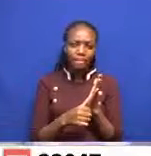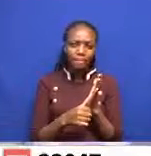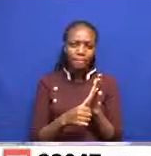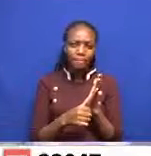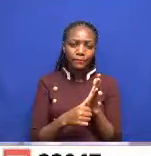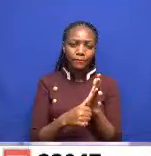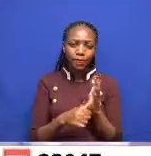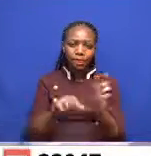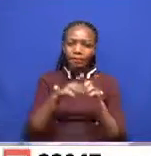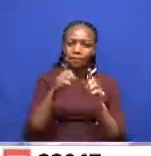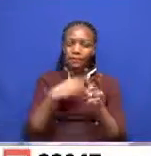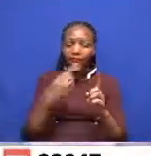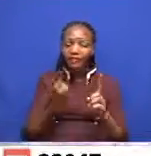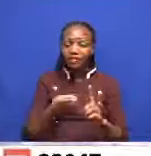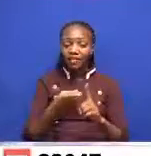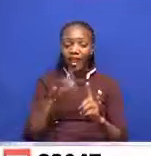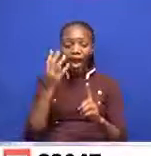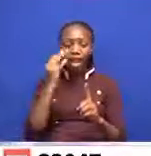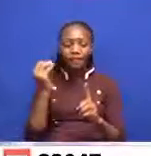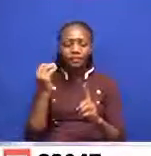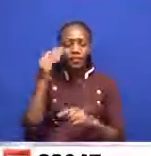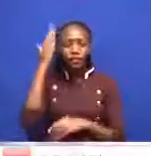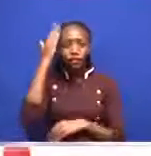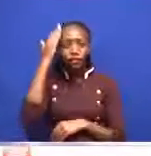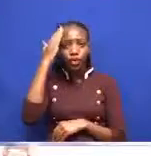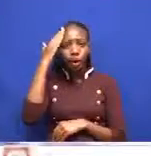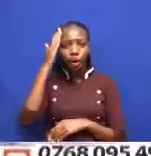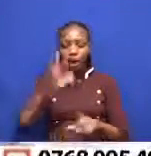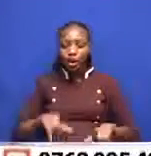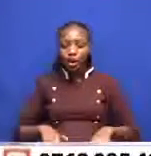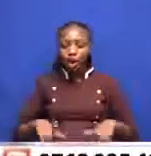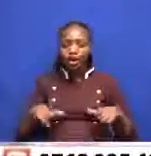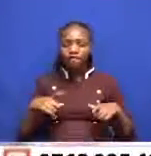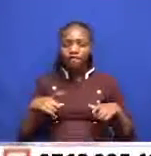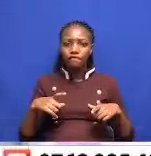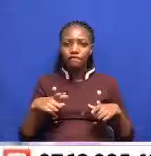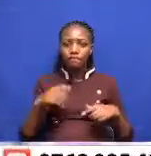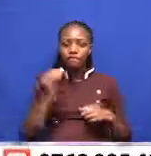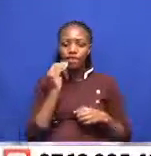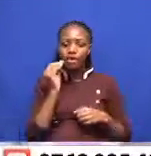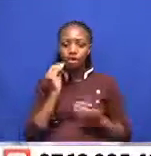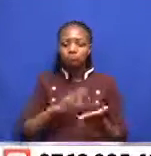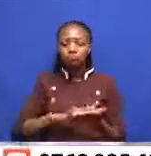wana ujuzi wa kujua jinsi kimaisha watu wako katika household.